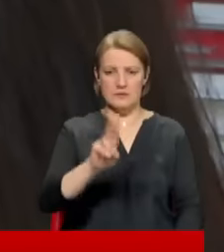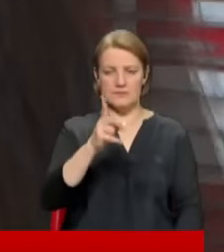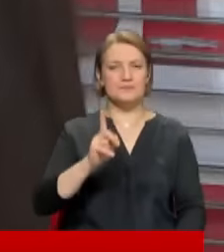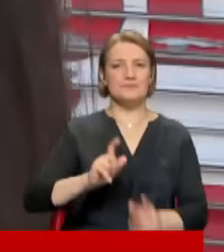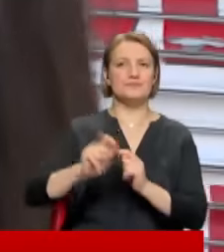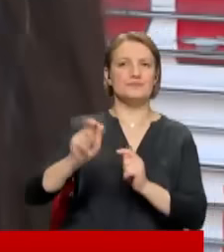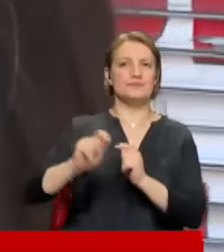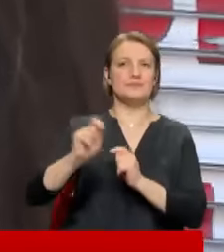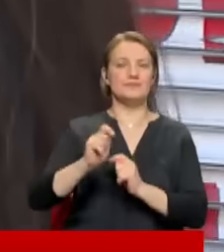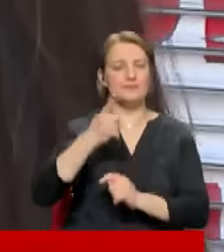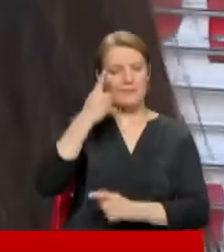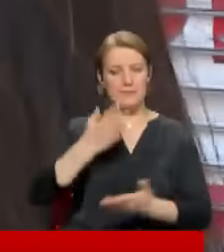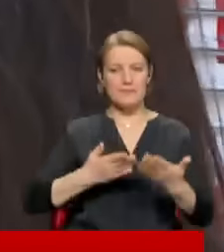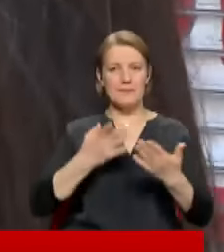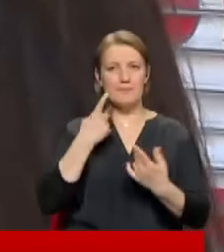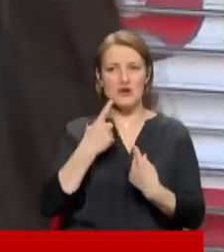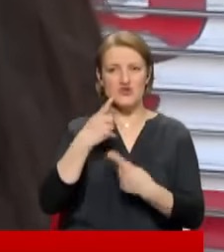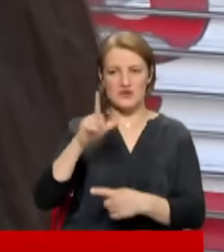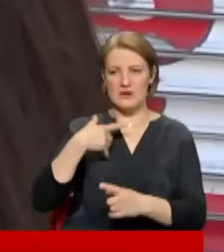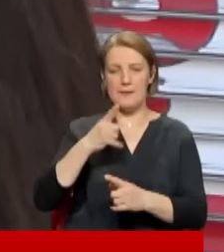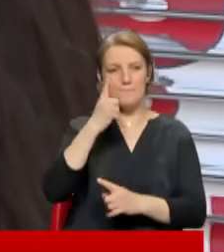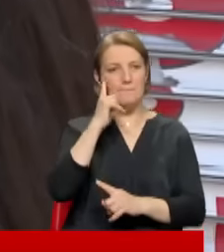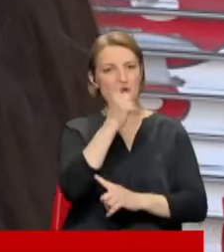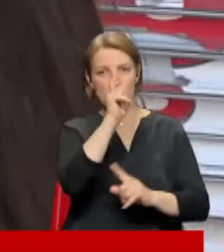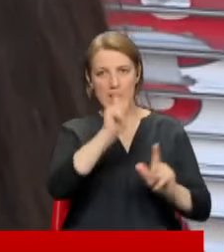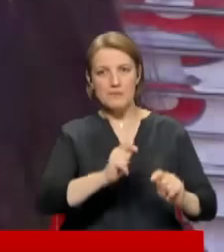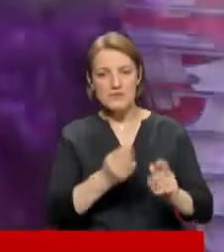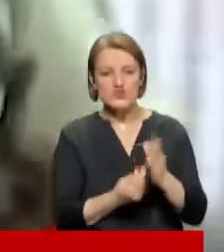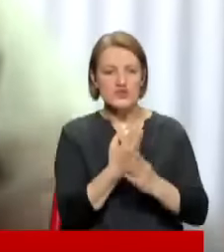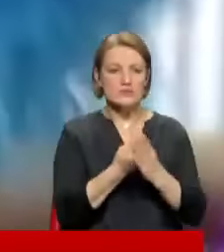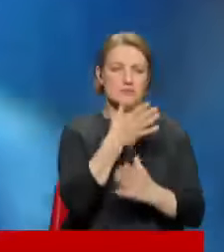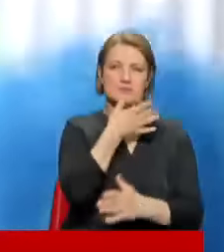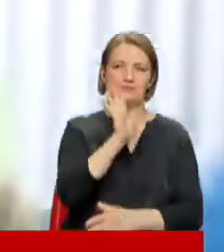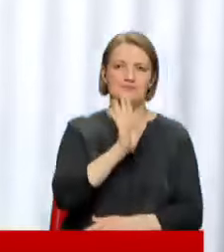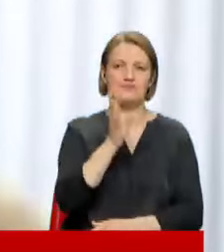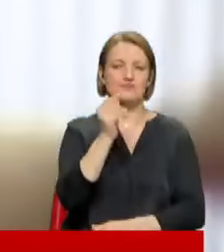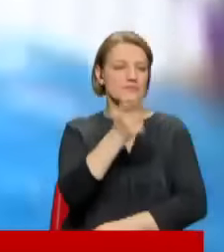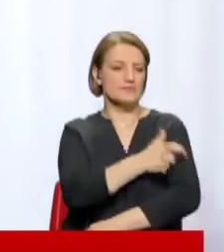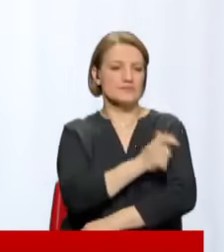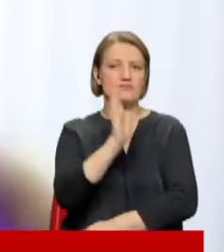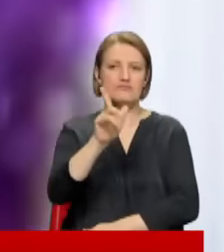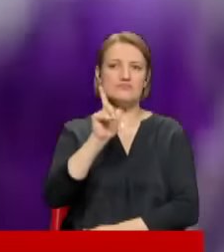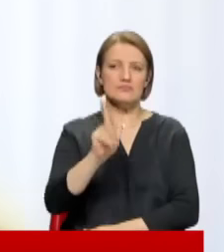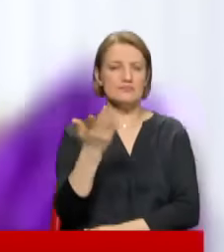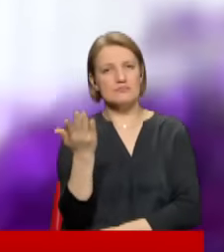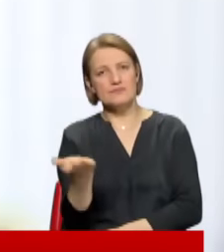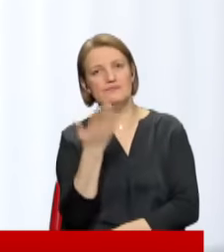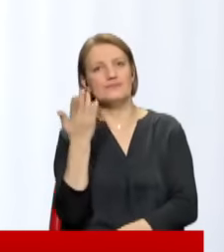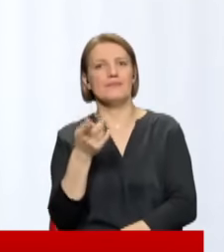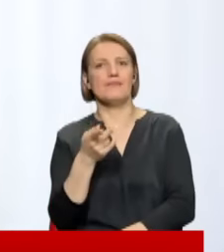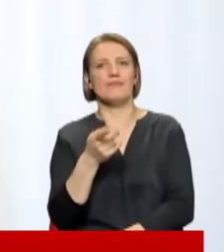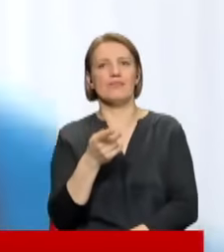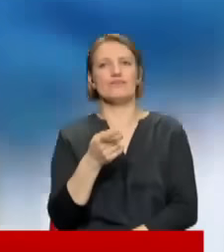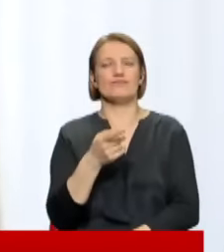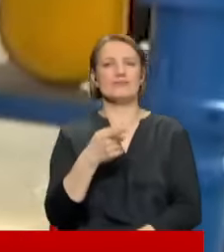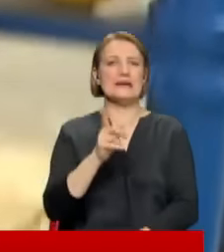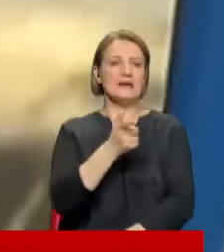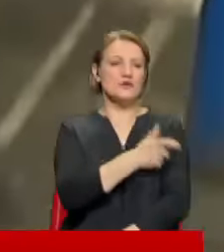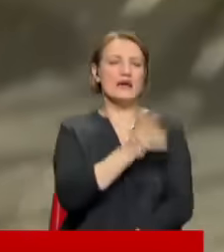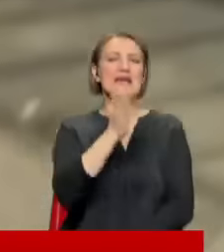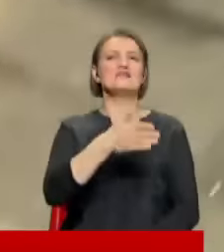oraya veriyorum. Başvurumu yaptım ama hani çıkar mı çıkmaz mı onu bilmiyorum. Çocuğun kreşe gitmesi gerekiyor ya da atıyorum